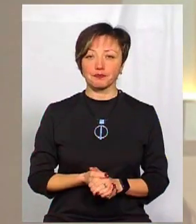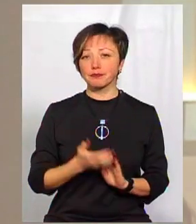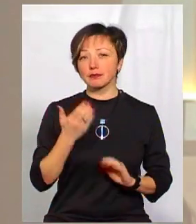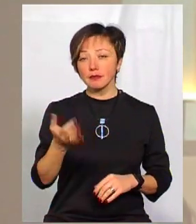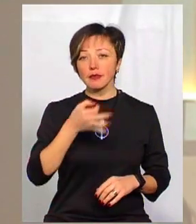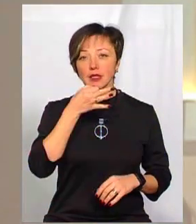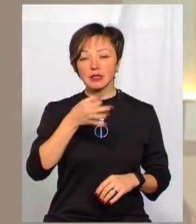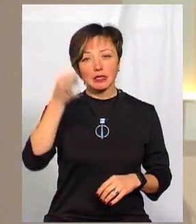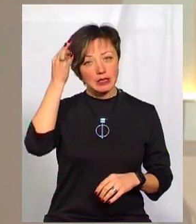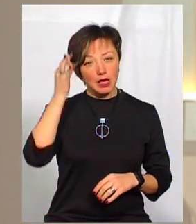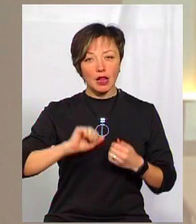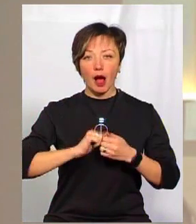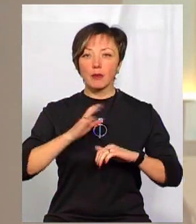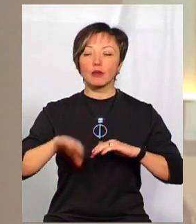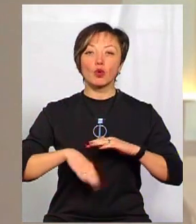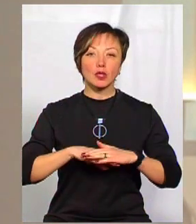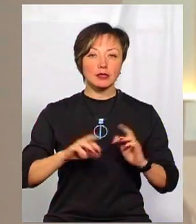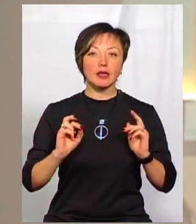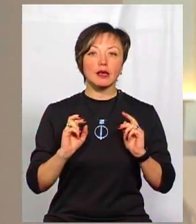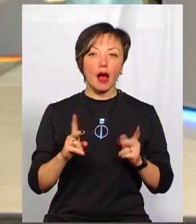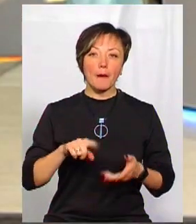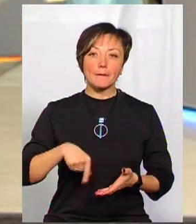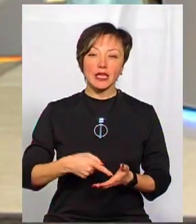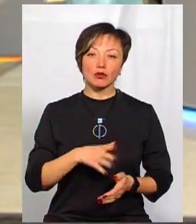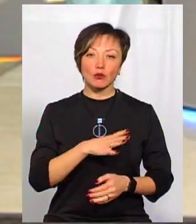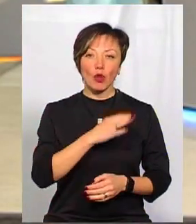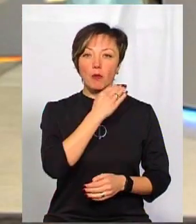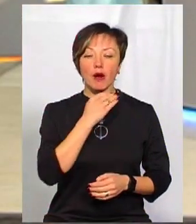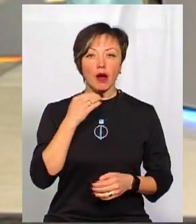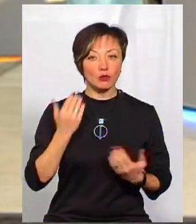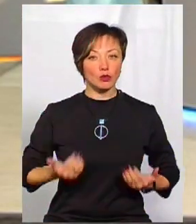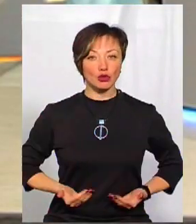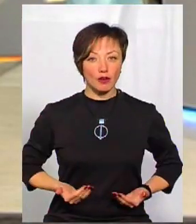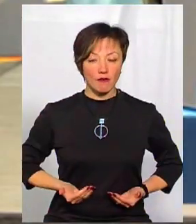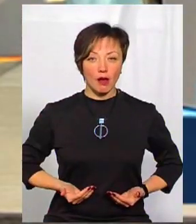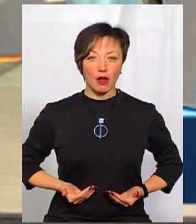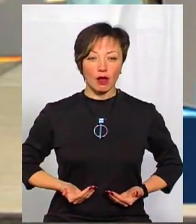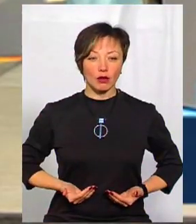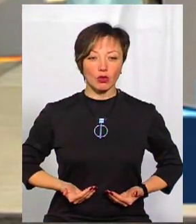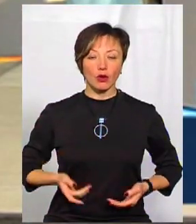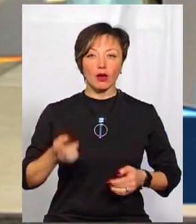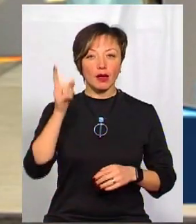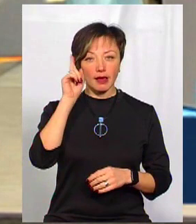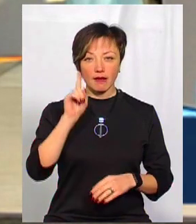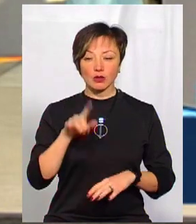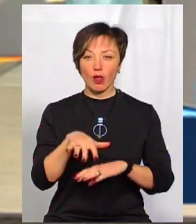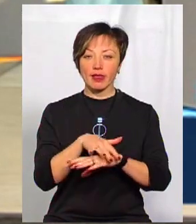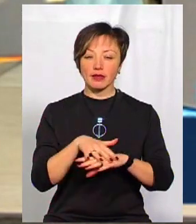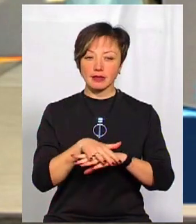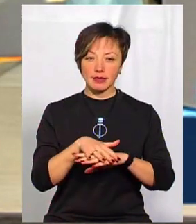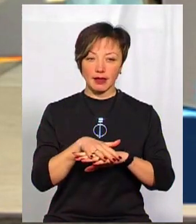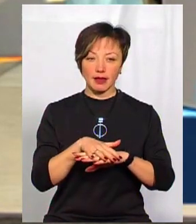про, згадали Кам'янець-Подільський як місто, де було досить багато проживало єврейського